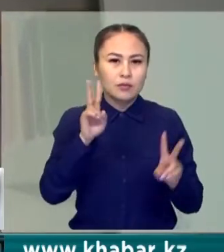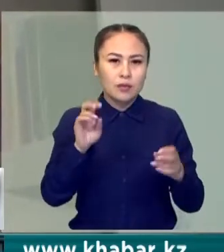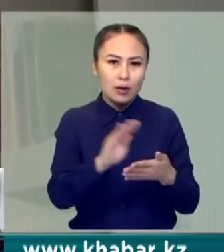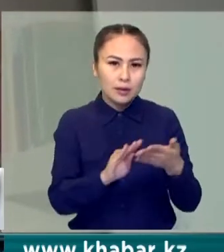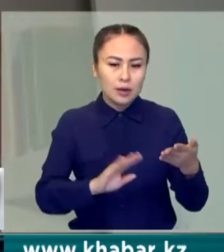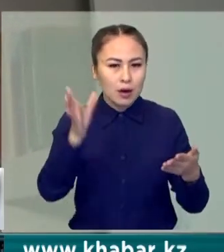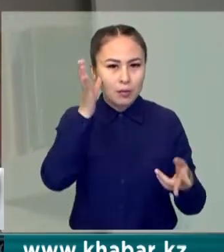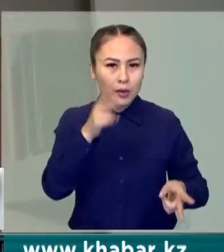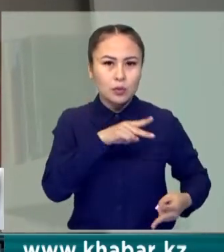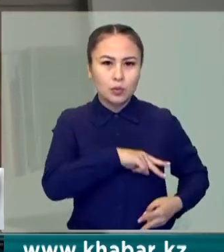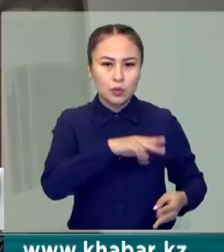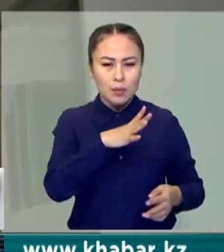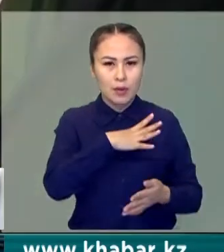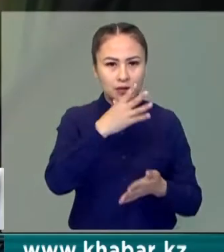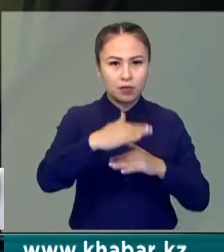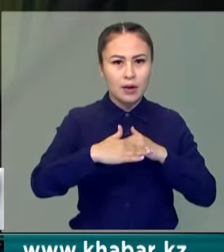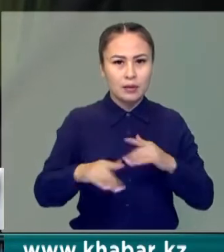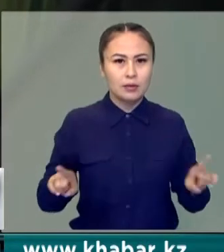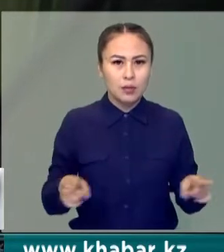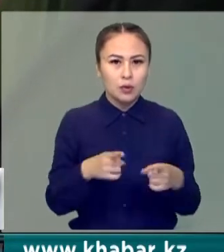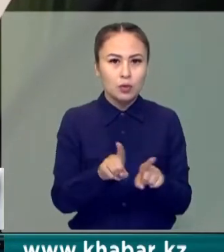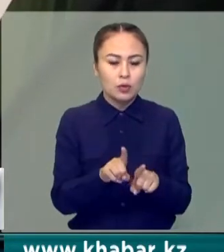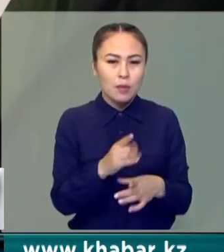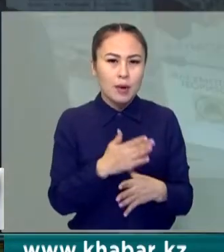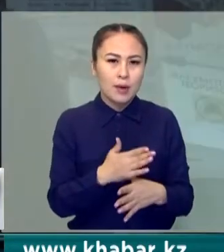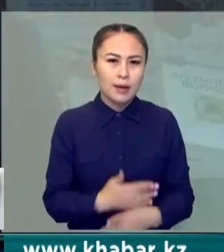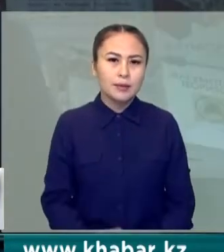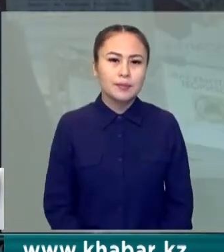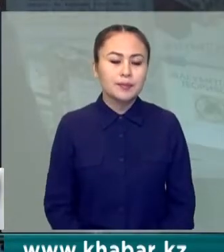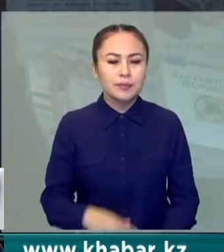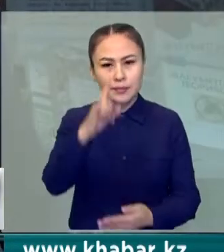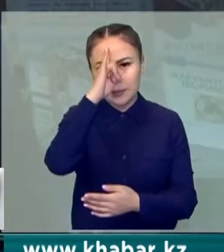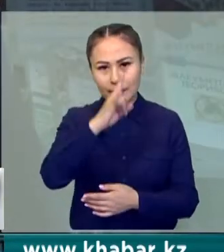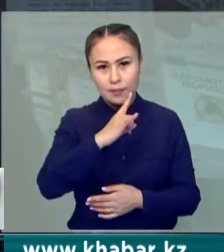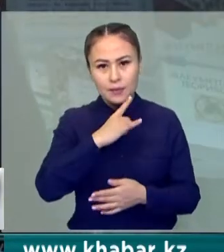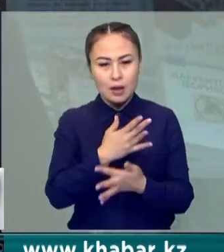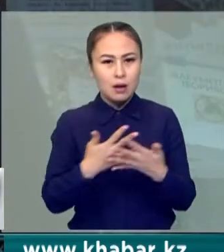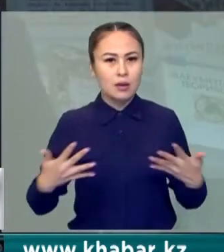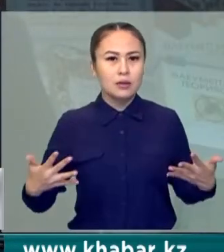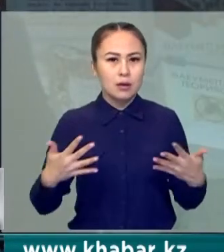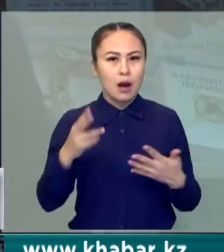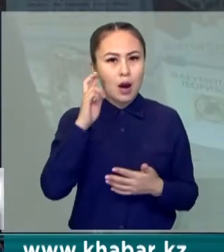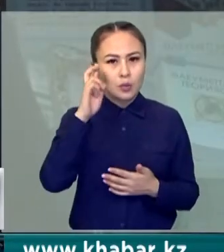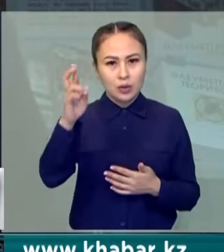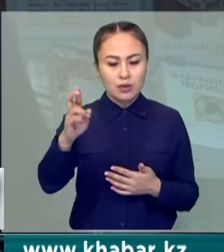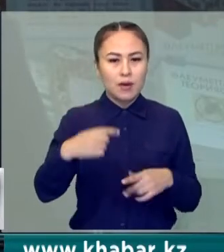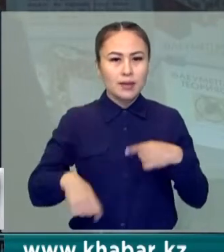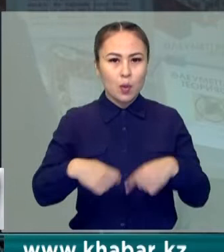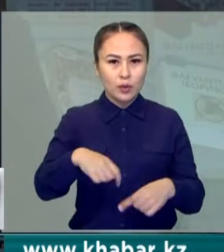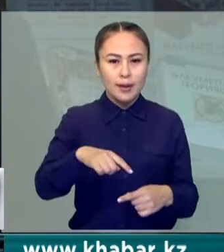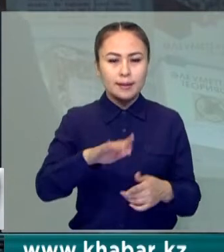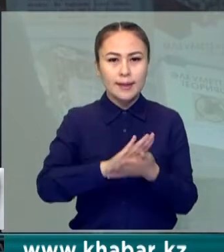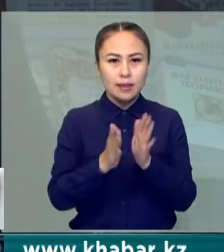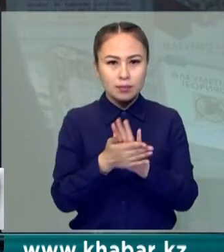ғылыми еңбектері еліміздің экономикасын дамытуға септігін тигізуде. Қазақстанның түрлі мемлекеттермен сауда келісім